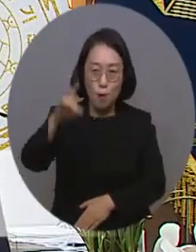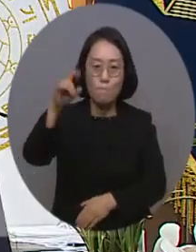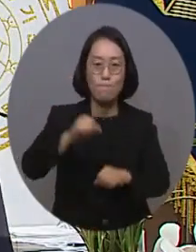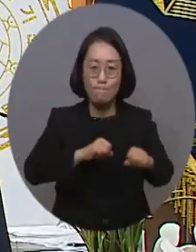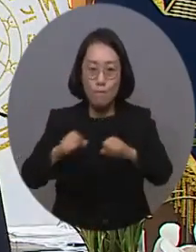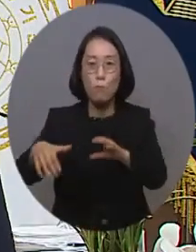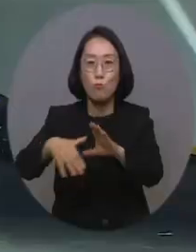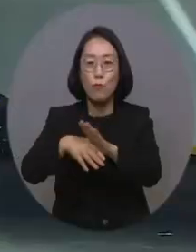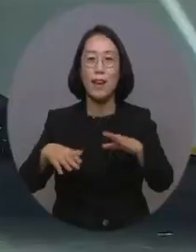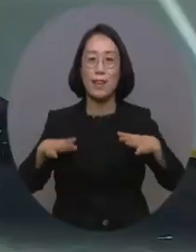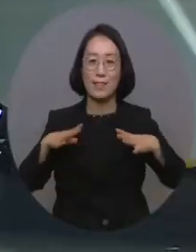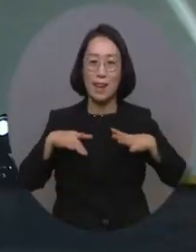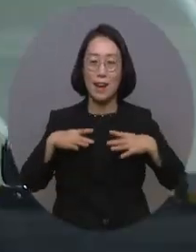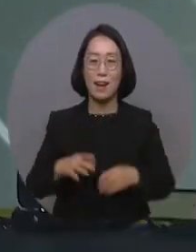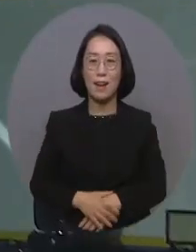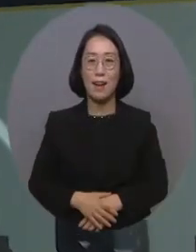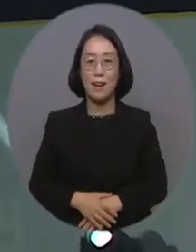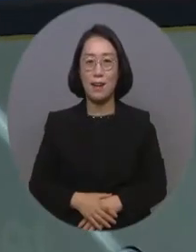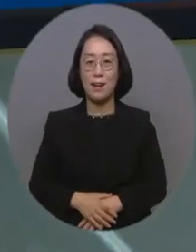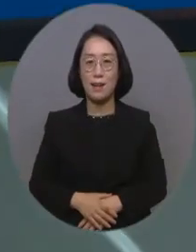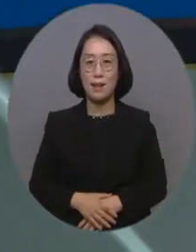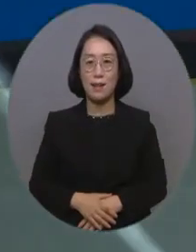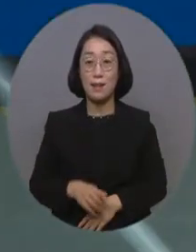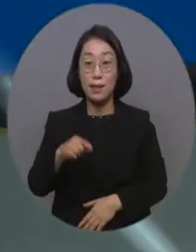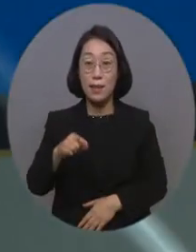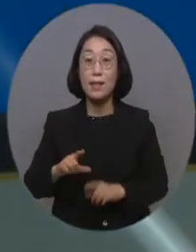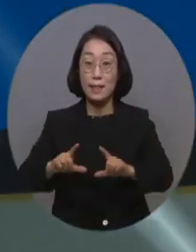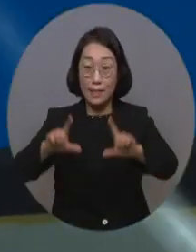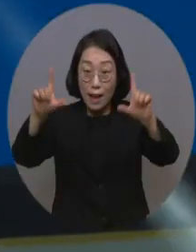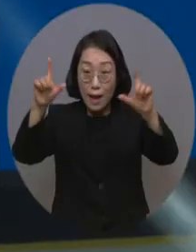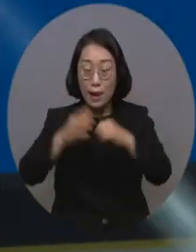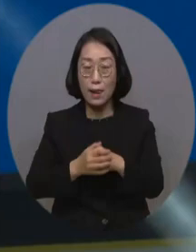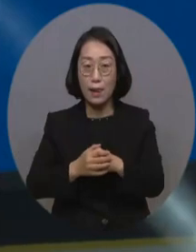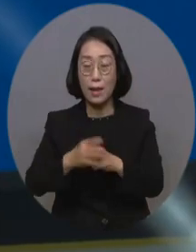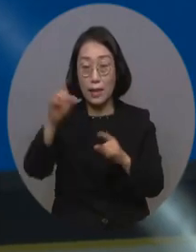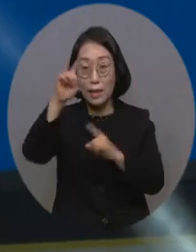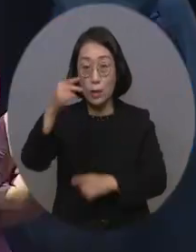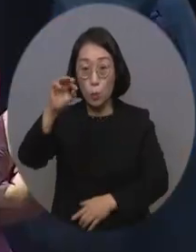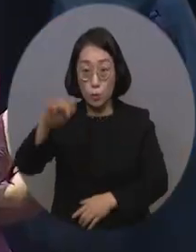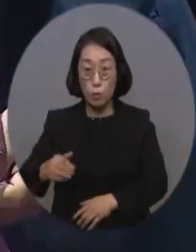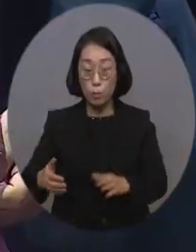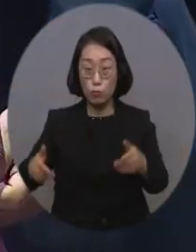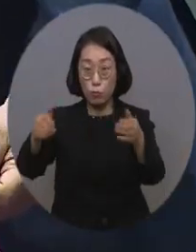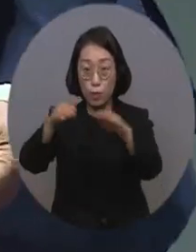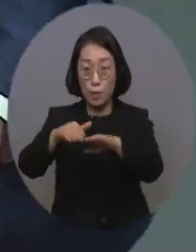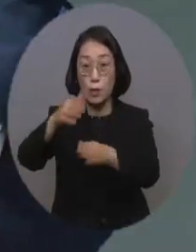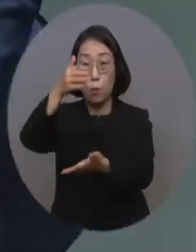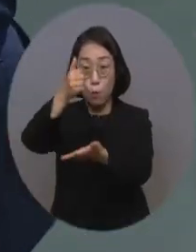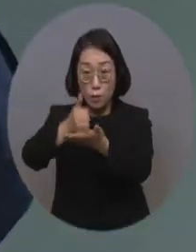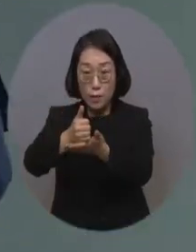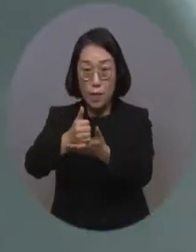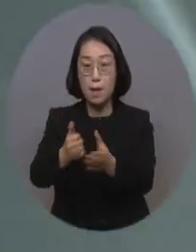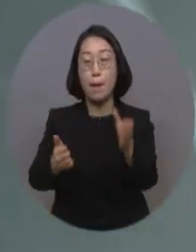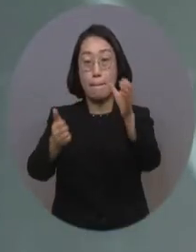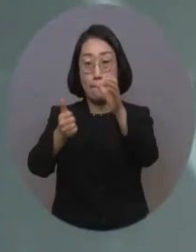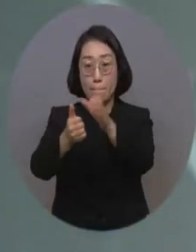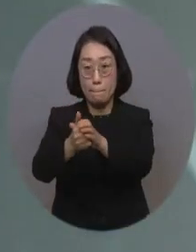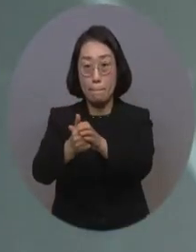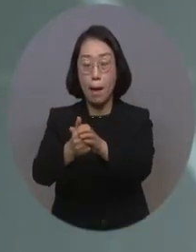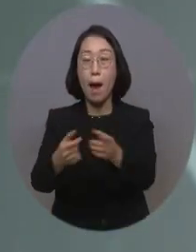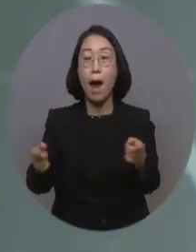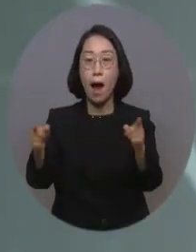문화의 자랑입니다. 특히 이번 행사에서는 이동섭 국기원장의 취임식이 함께 열리며 그